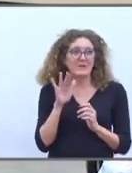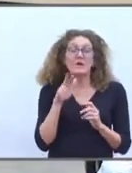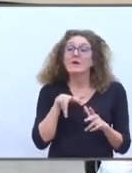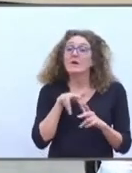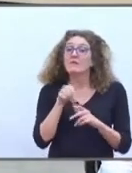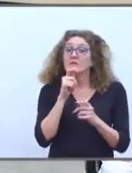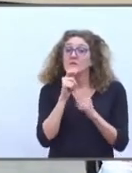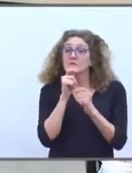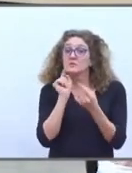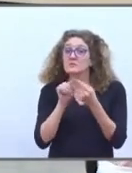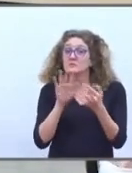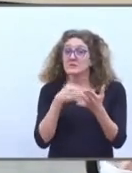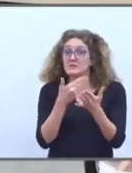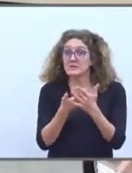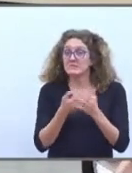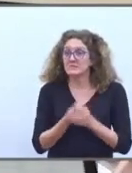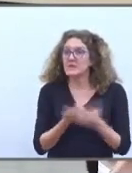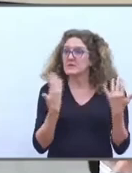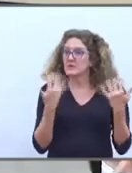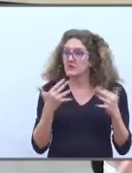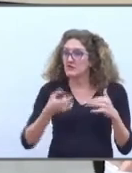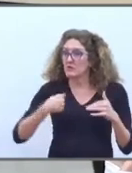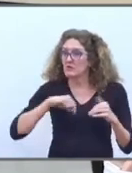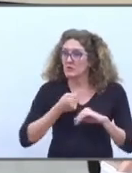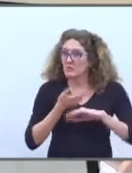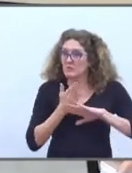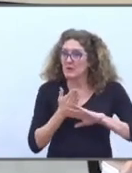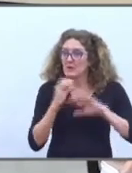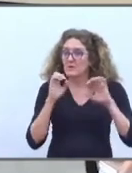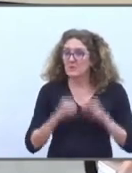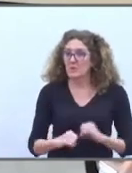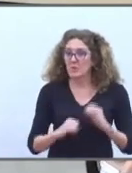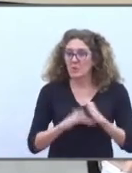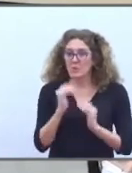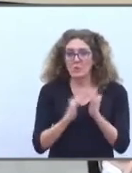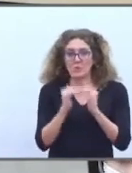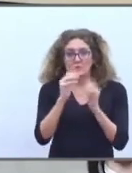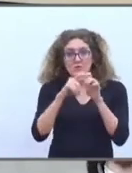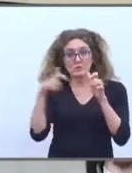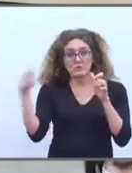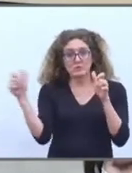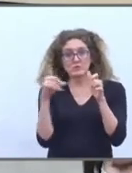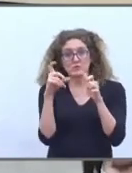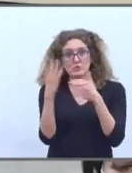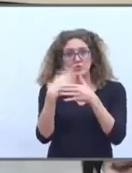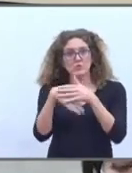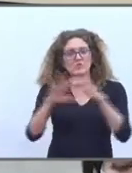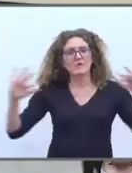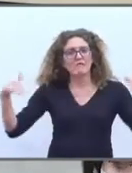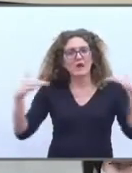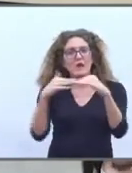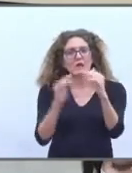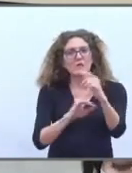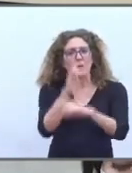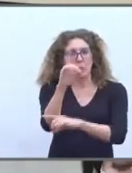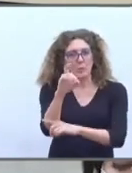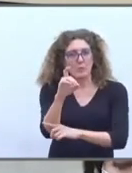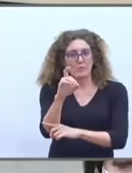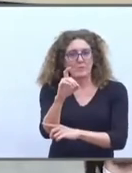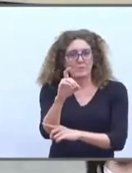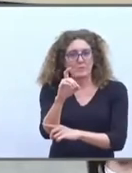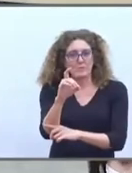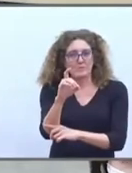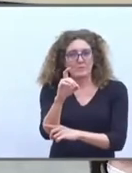choses-là. Et nous voulons, nous nous lançons d'ores et déjà dans la construction d'une usine d'eau au niveau de Vallée d'Eau, qui va nous permettre notamment